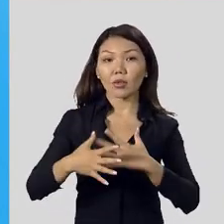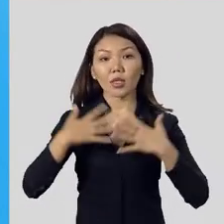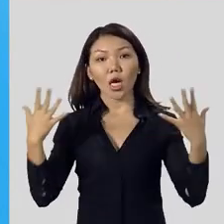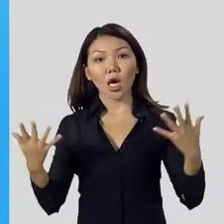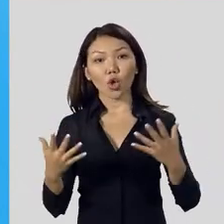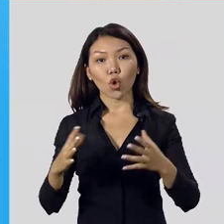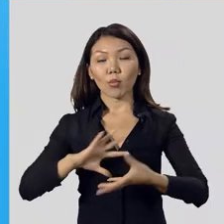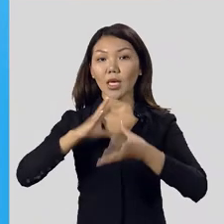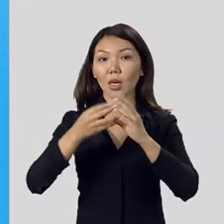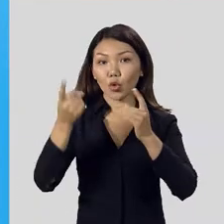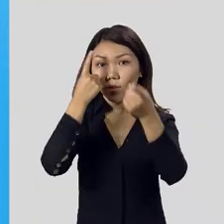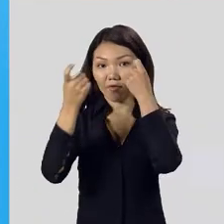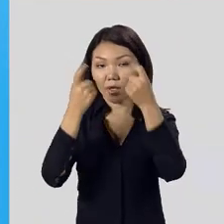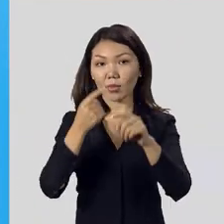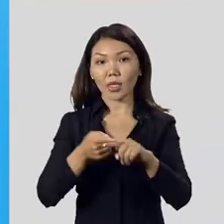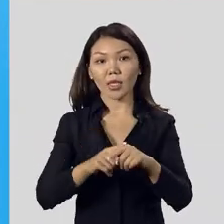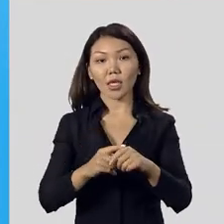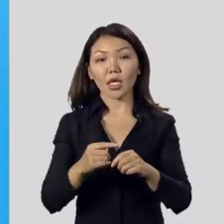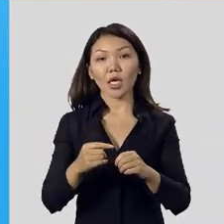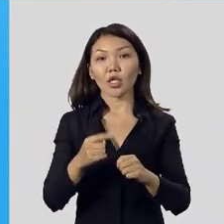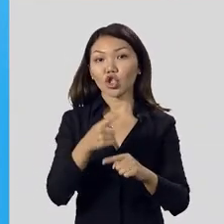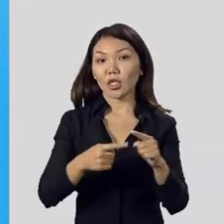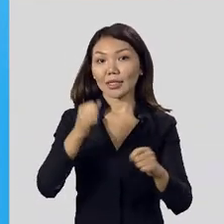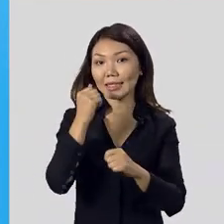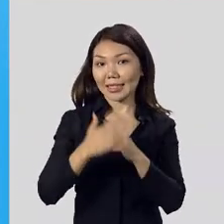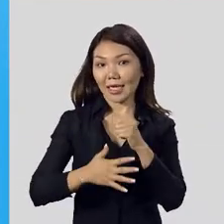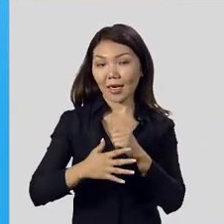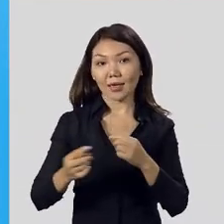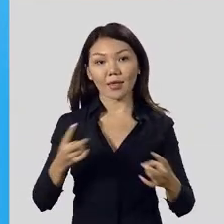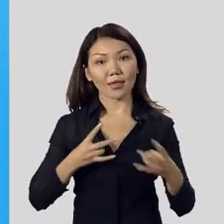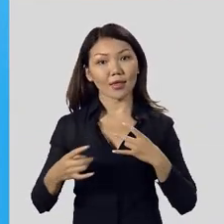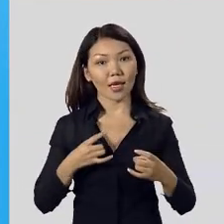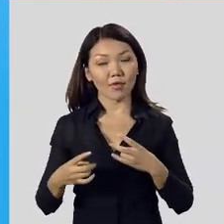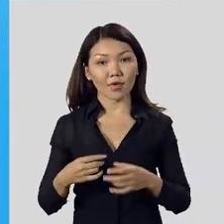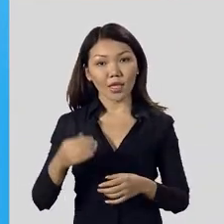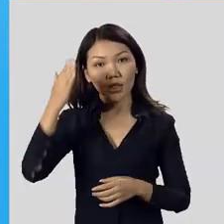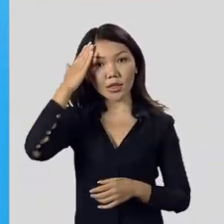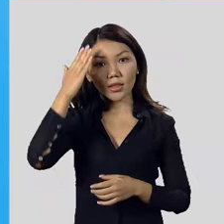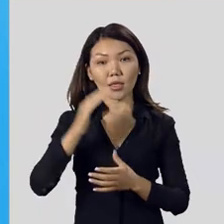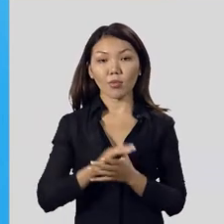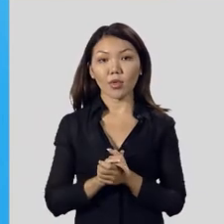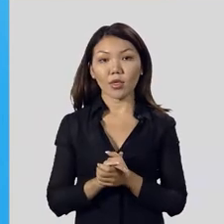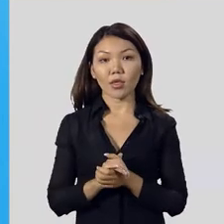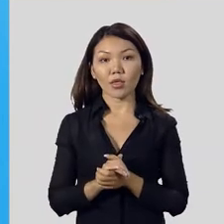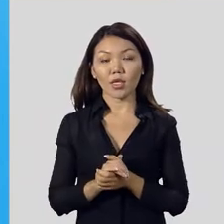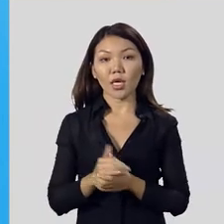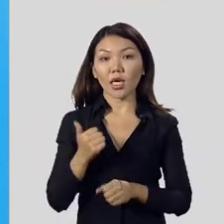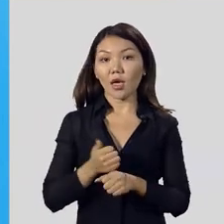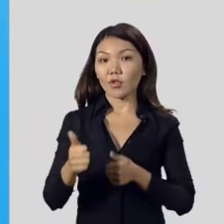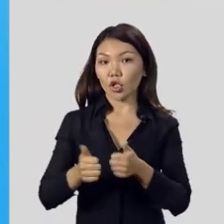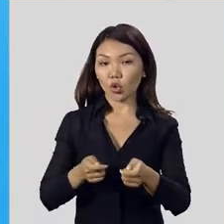информации. Это часть центральной нервной системы, главный регулятор всех жизненных функций